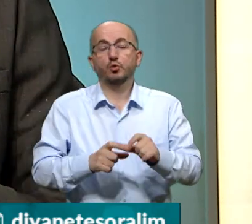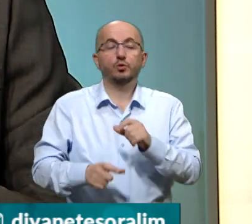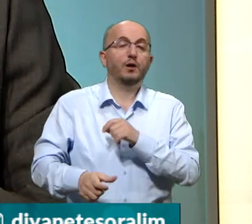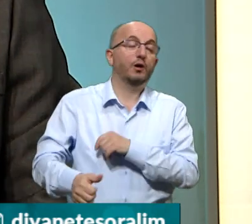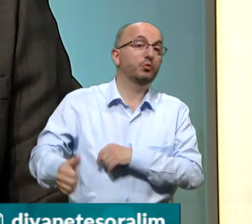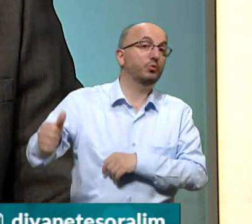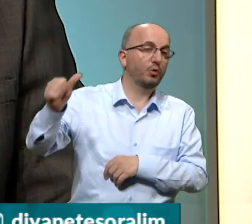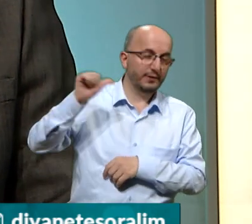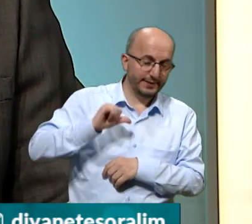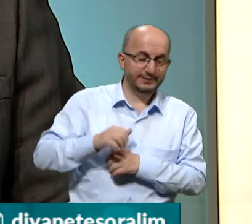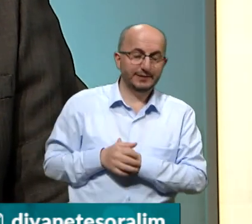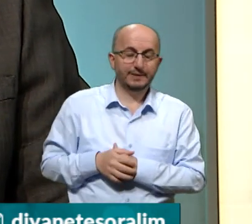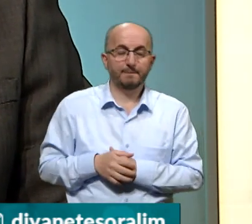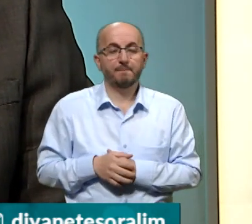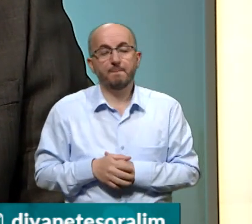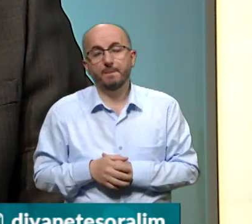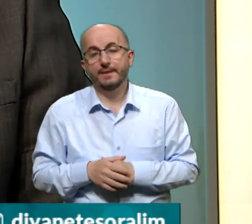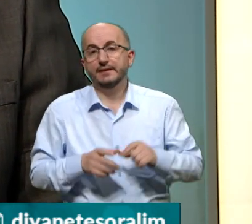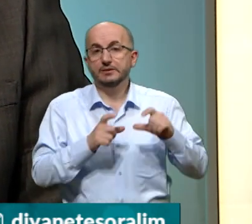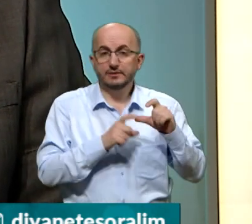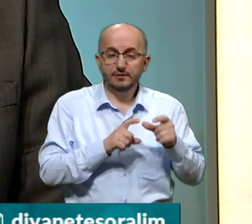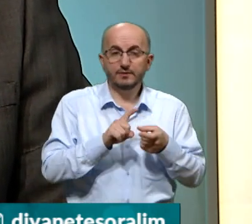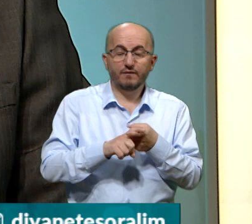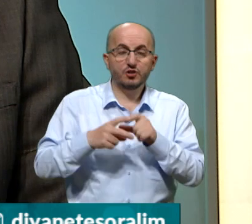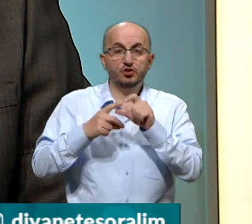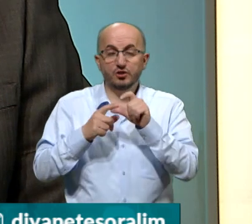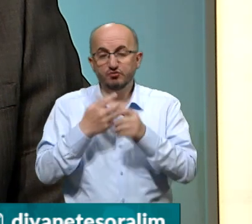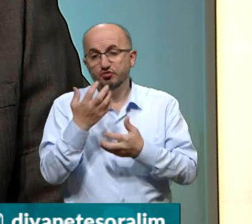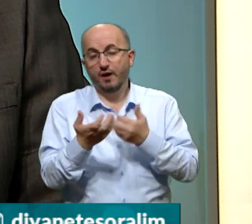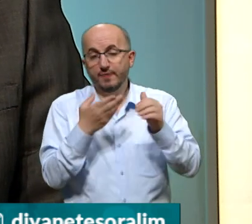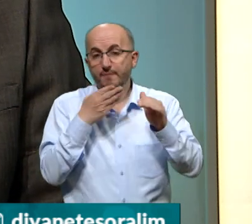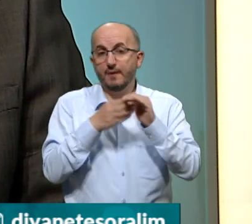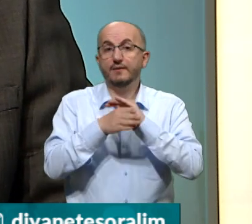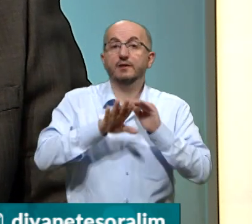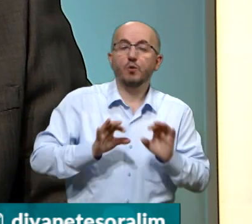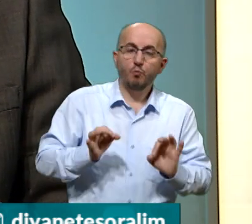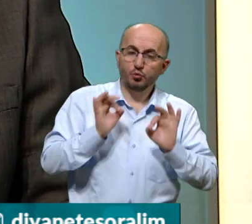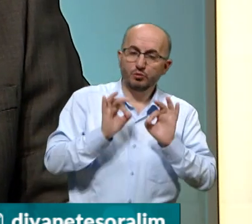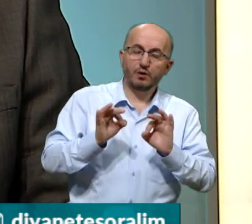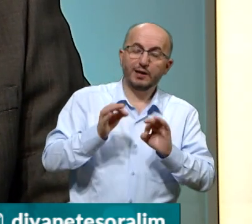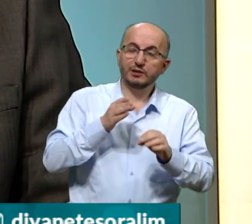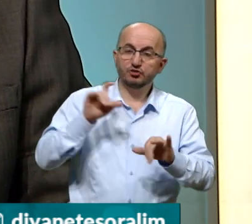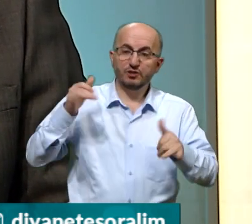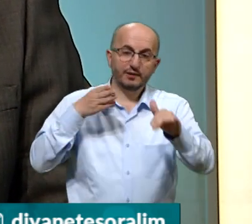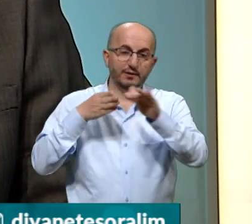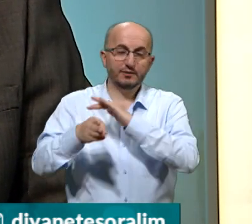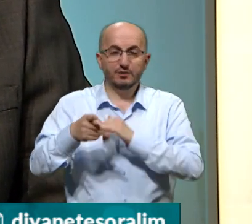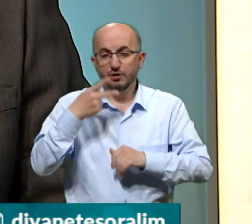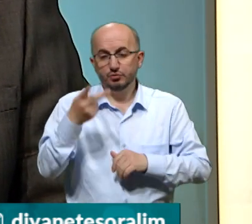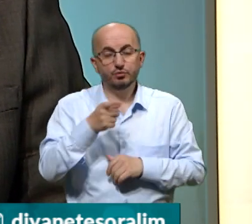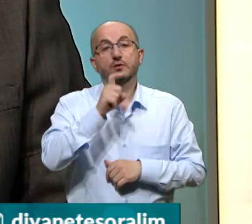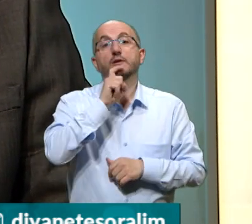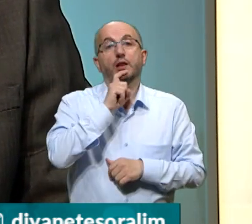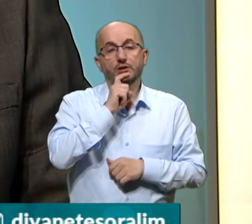yani Net anlaşılsın O soruya Seyyid ve Şerifler cehenneme girmezler mutlak olarak doğrudan cennete girerler sözü